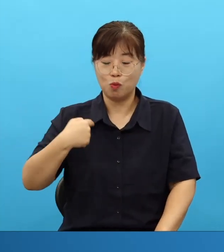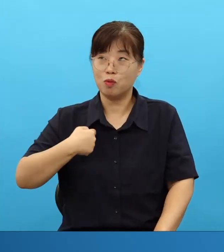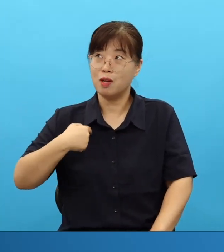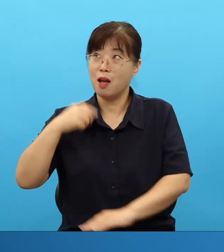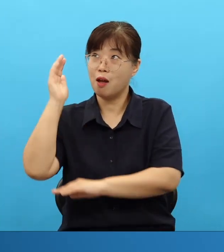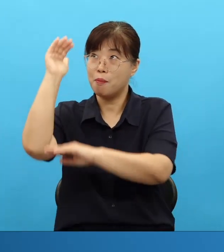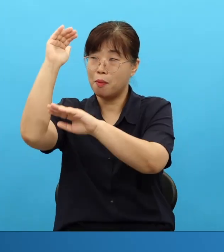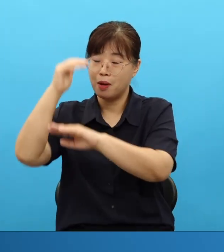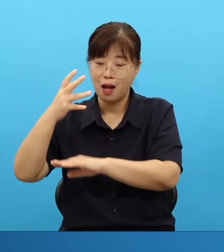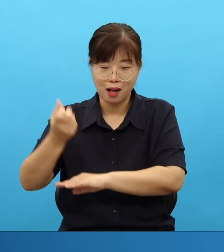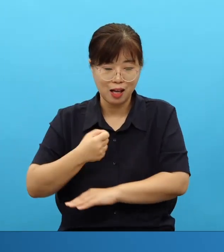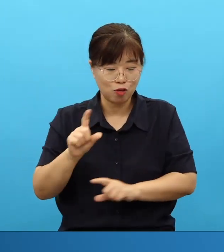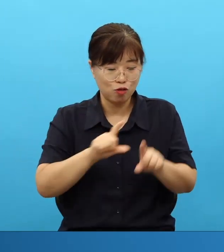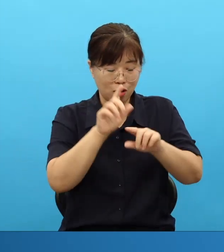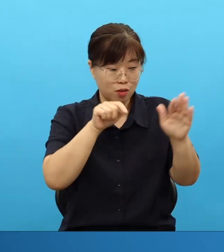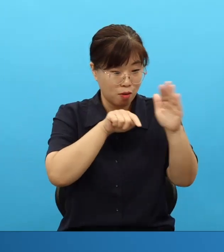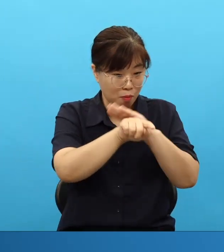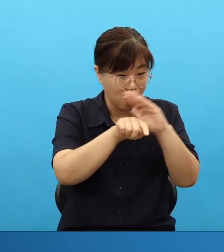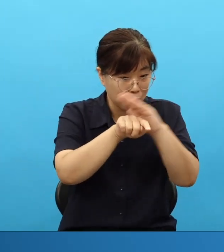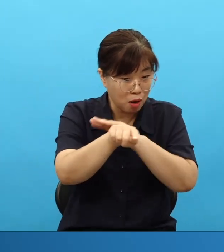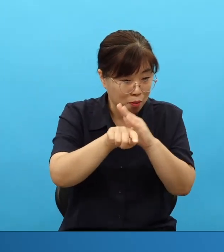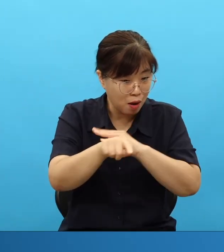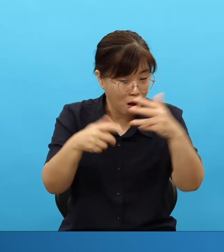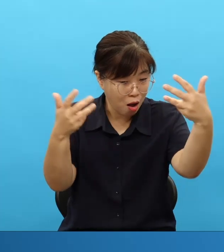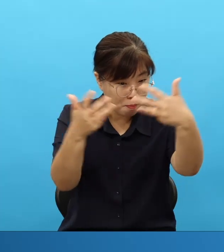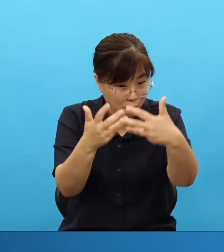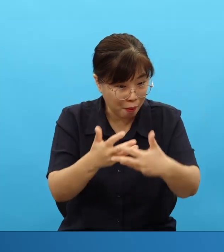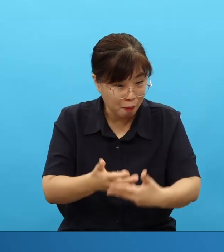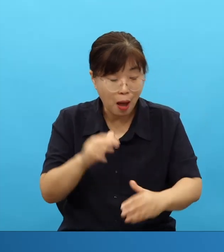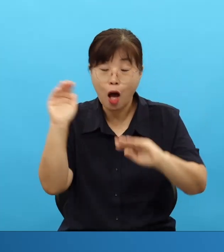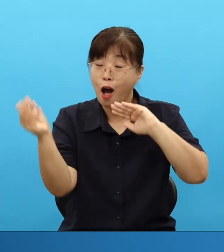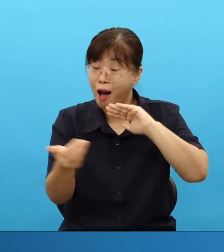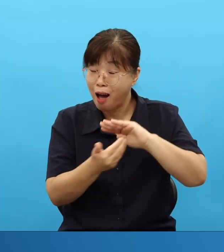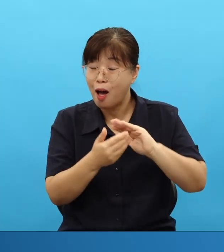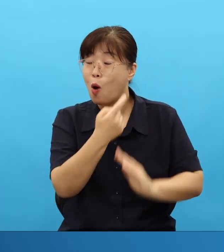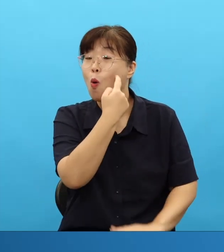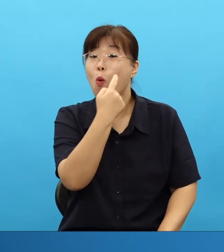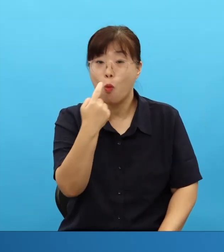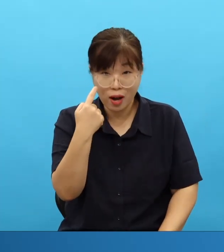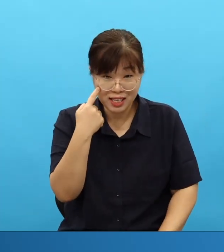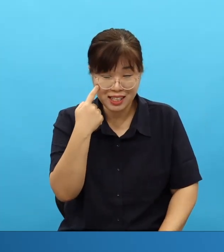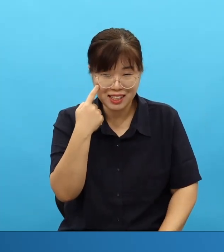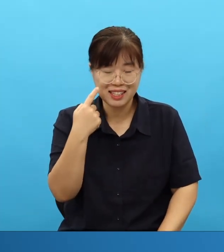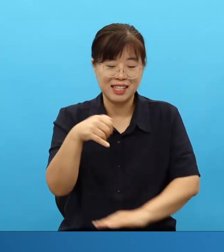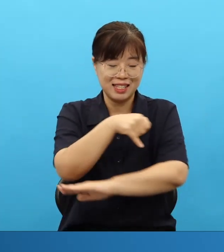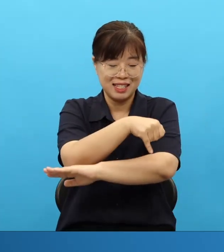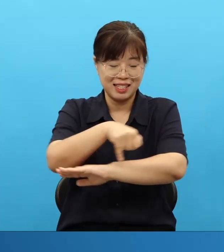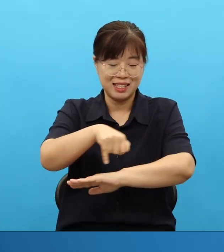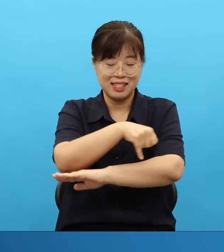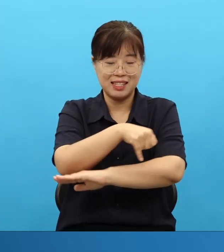알려 이것만 배울 수 있다면 나머지 기능은 본인이 알아서 할 수